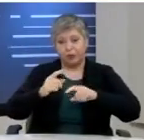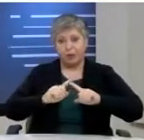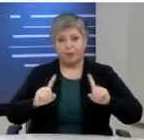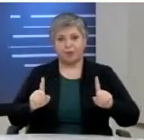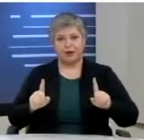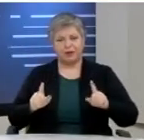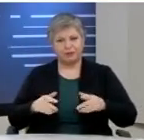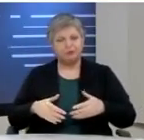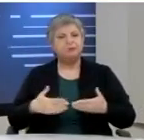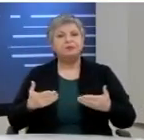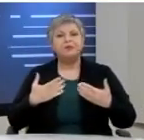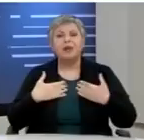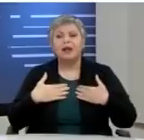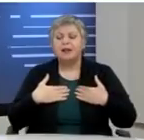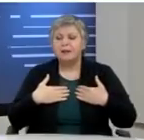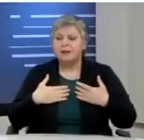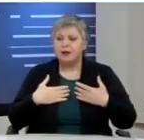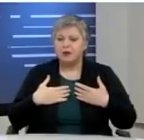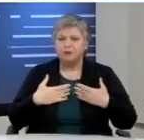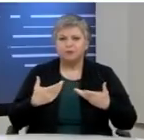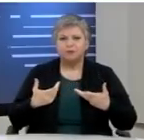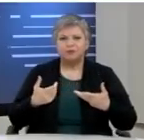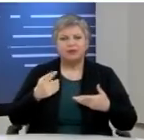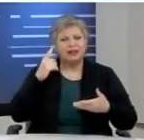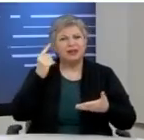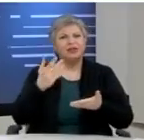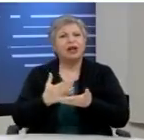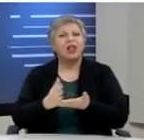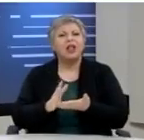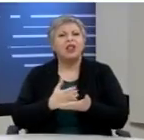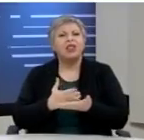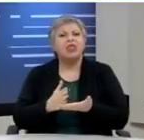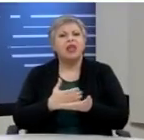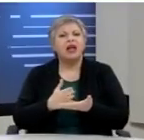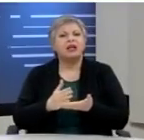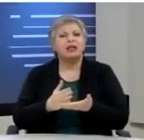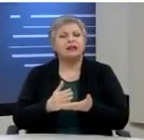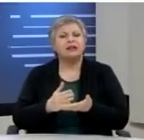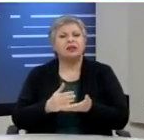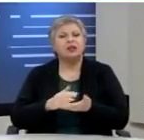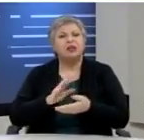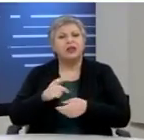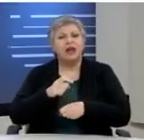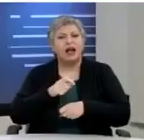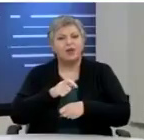η διάκριση που κάνετε? Δεν καταλαβαίνετε ότι ο κύριος εχθρός της εργατικής τάξης και των λαϊκών στρωμάτων